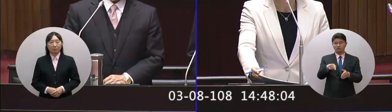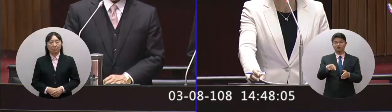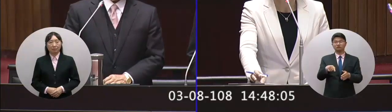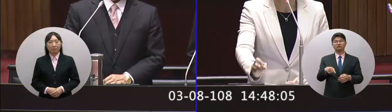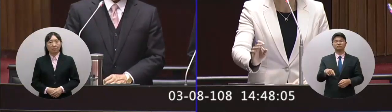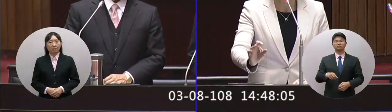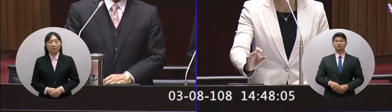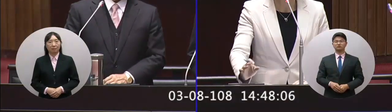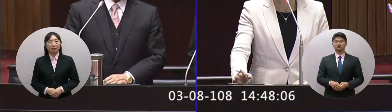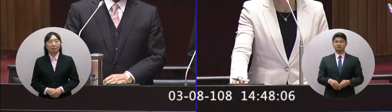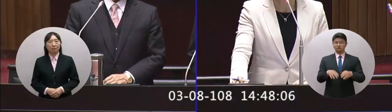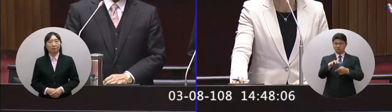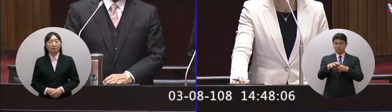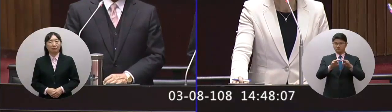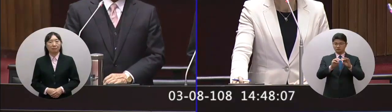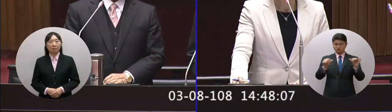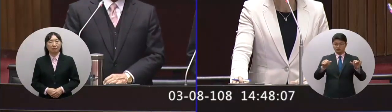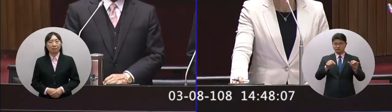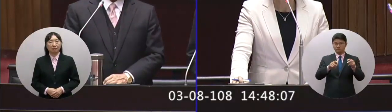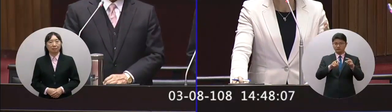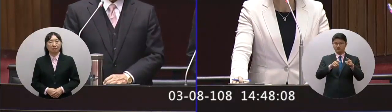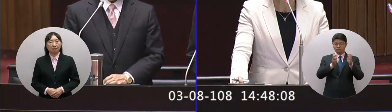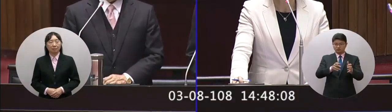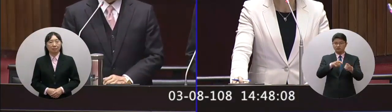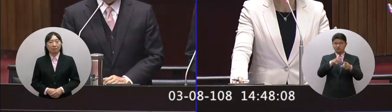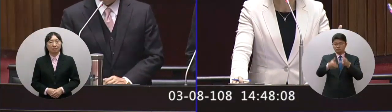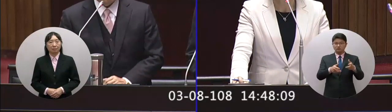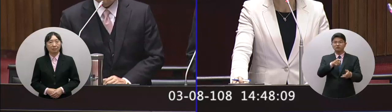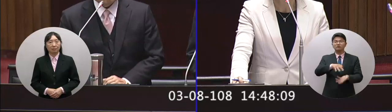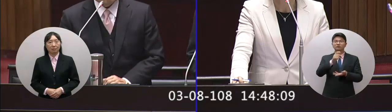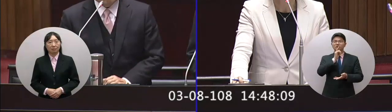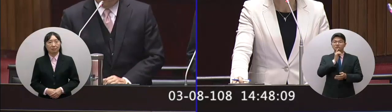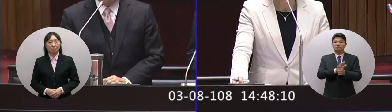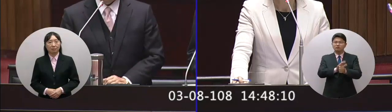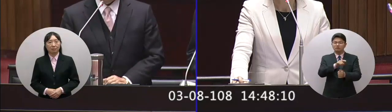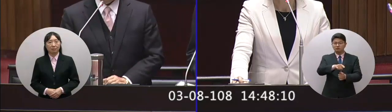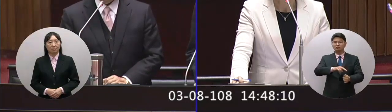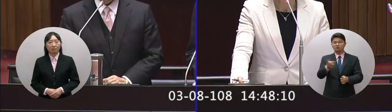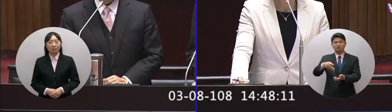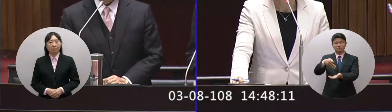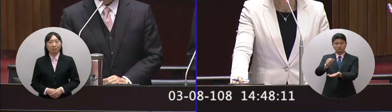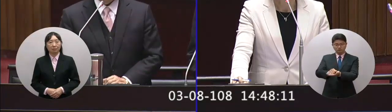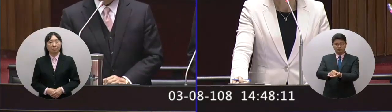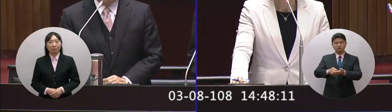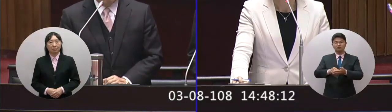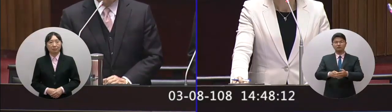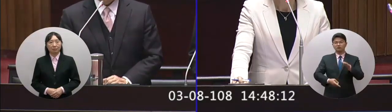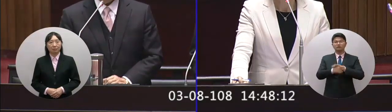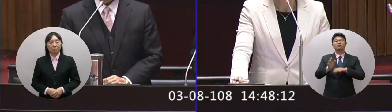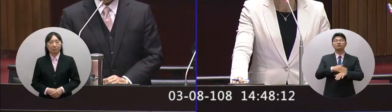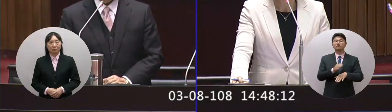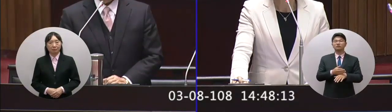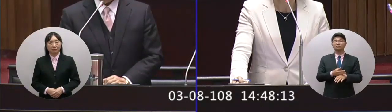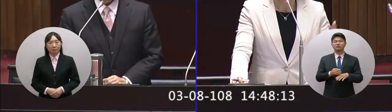些农地上的工厂，一定有例如讲就讲要感应辅导嘛，感应辅导合法。